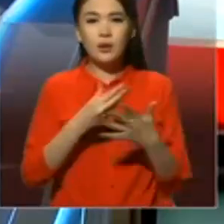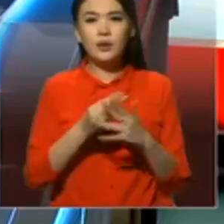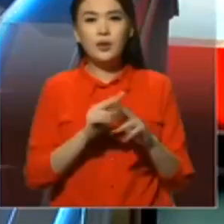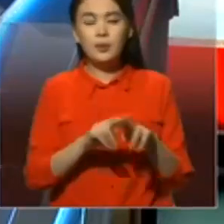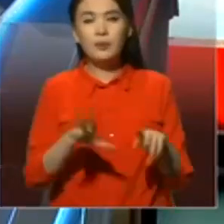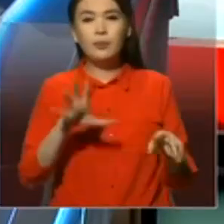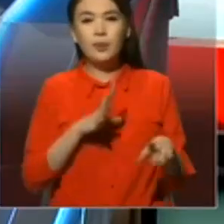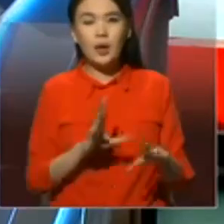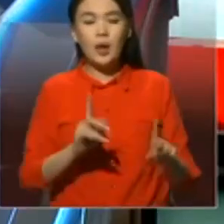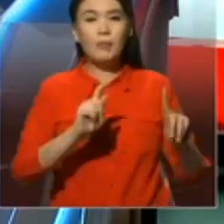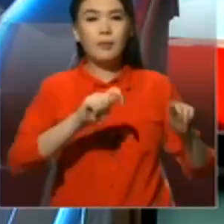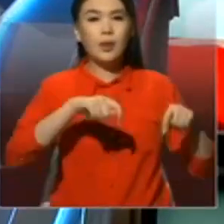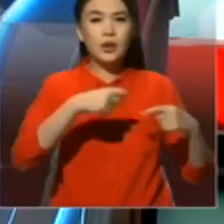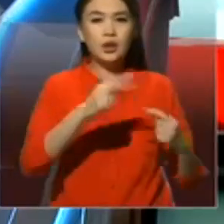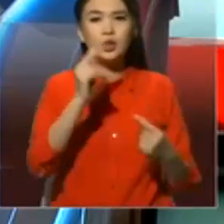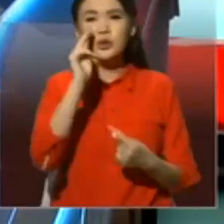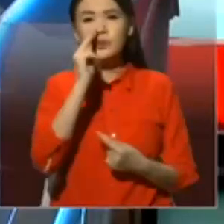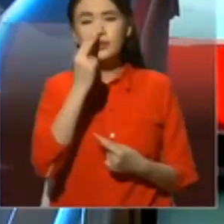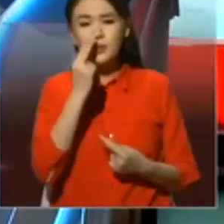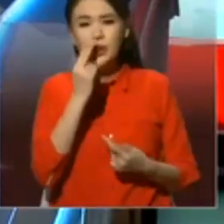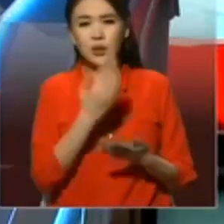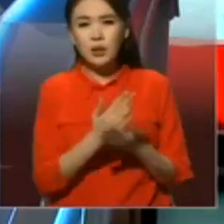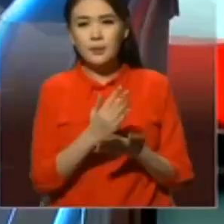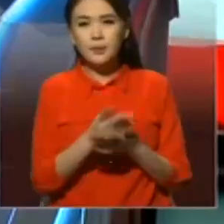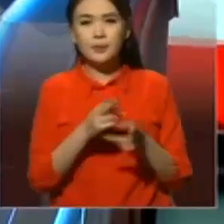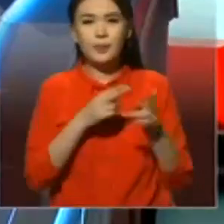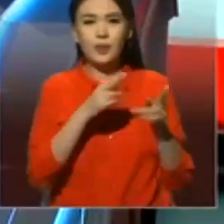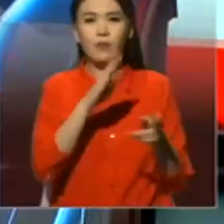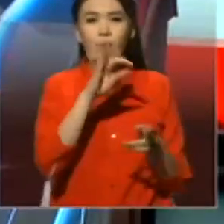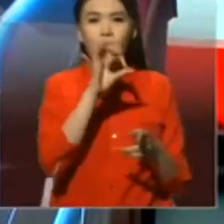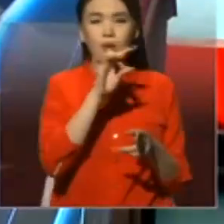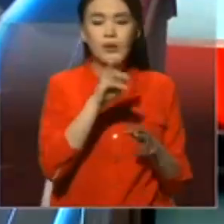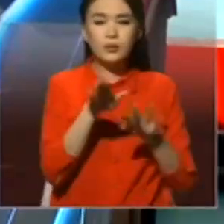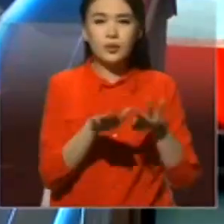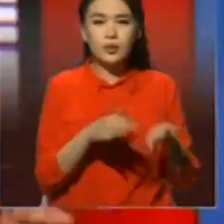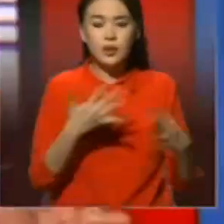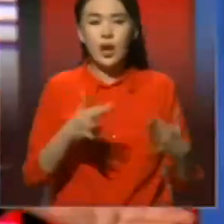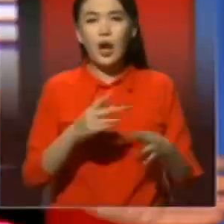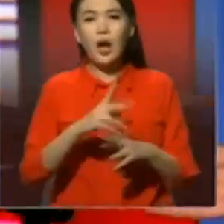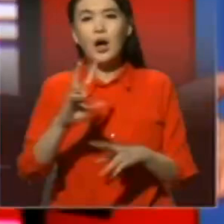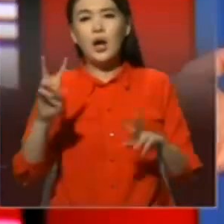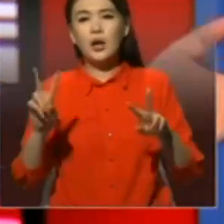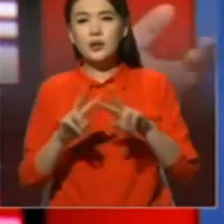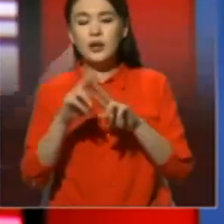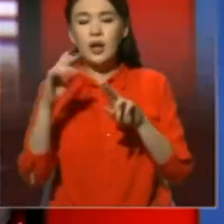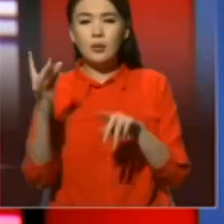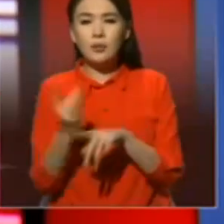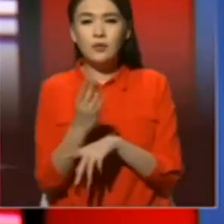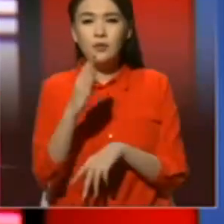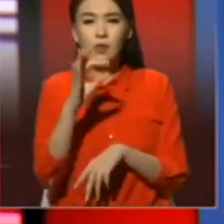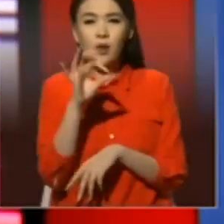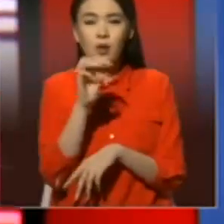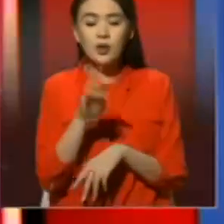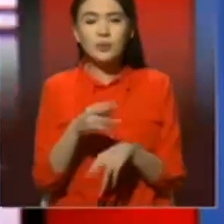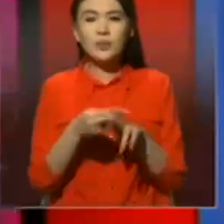барады, өткізеді, жаңағыдай Шымкентке барып бір форум өткізеді, одан кейін келіп жаңағыдай Астанада бір форум өткізеді деген сияқты. Аналар кеңесі